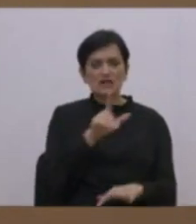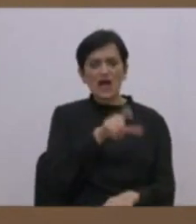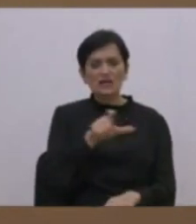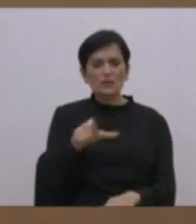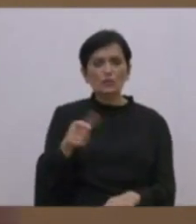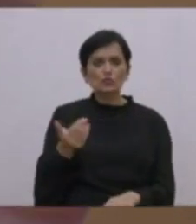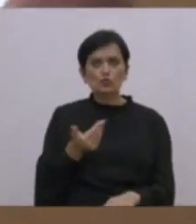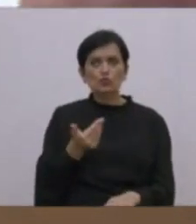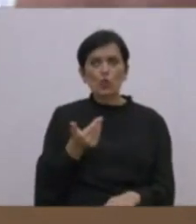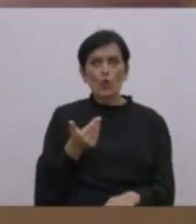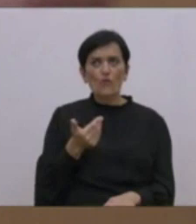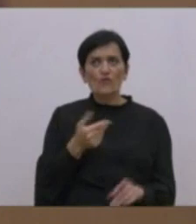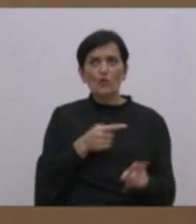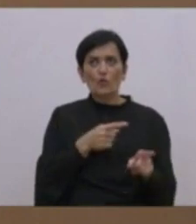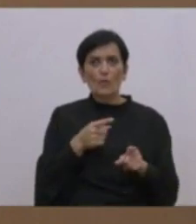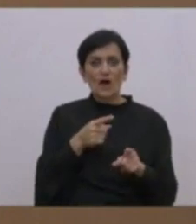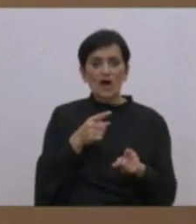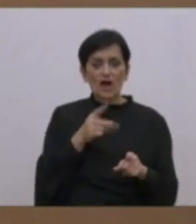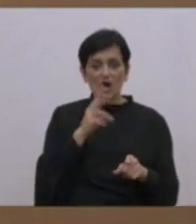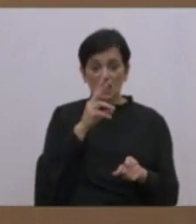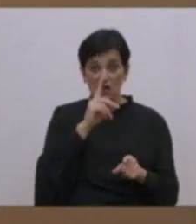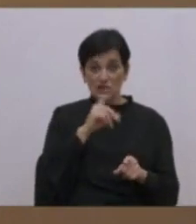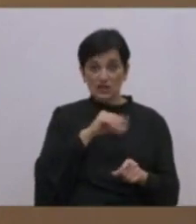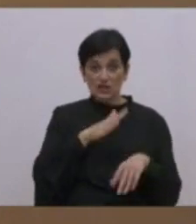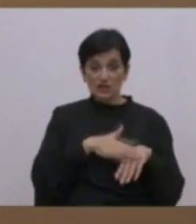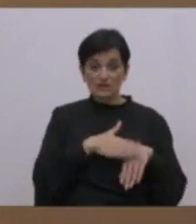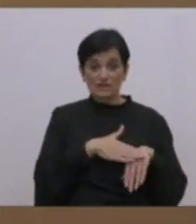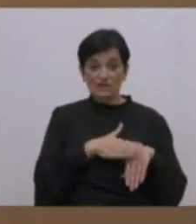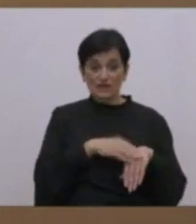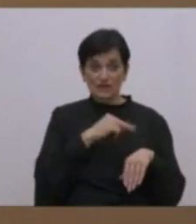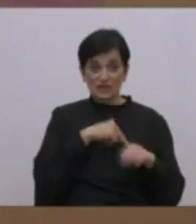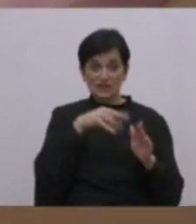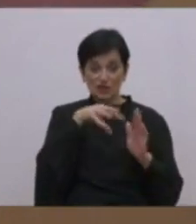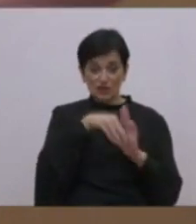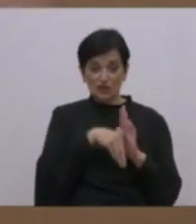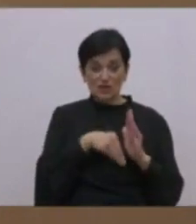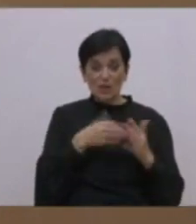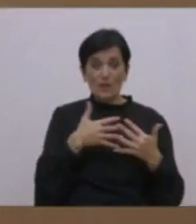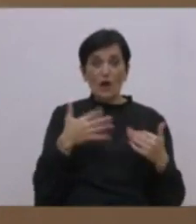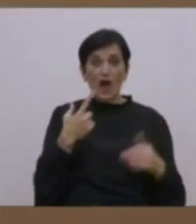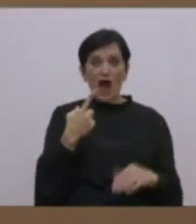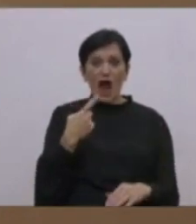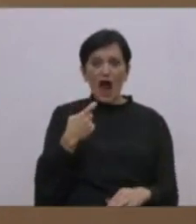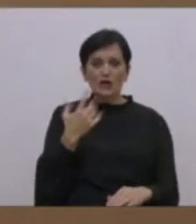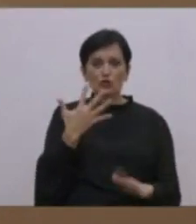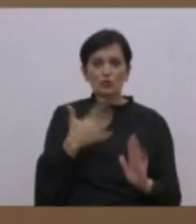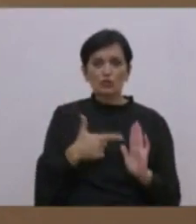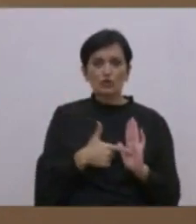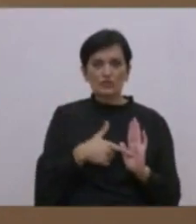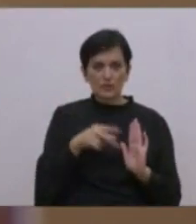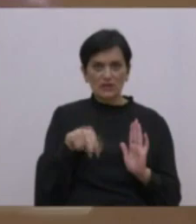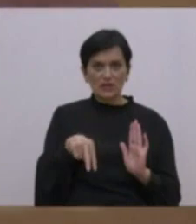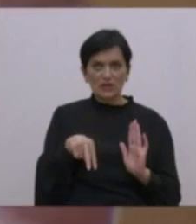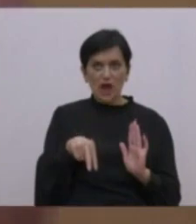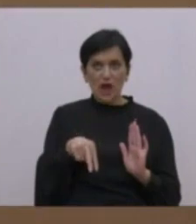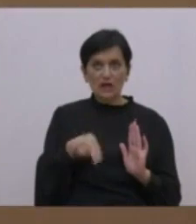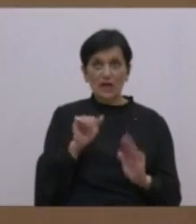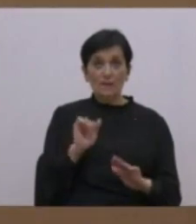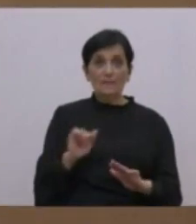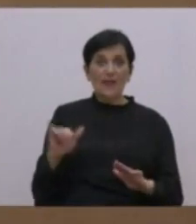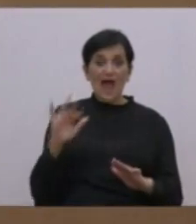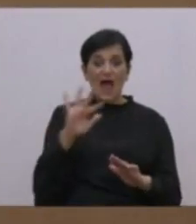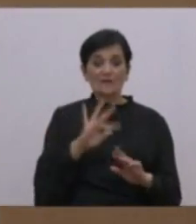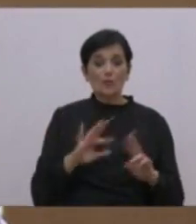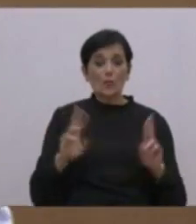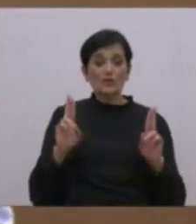ცხოვრობს, რომლის გამომუშავება თვით დასაქმებიდან შინამეურნეობაზე არის 157 ლარი. ევროპული